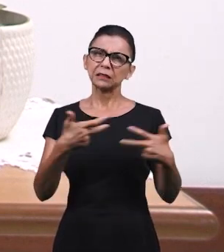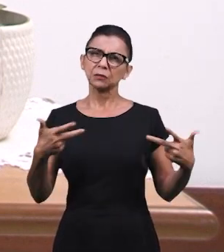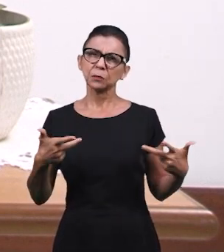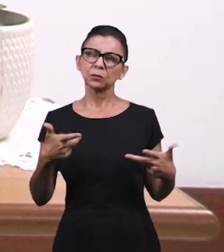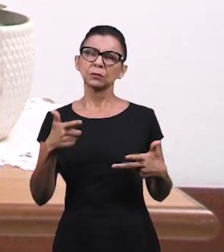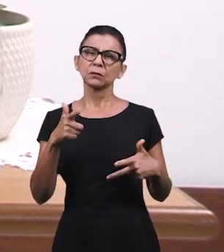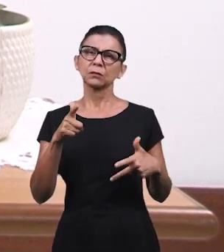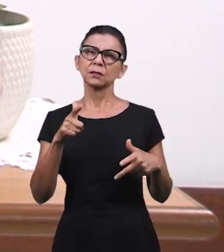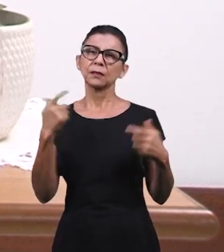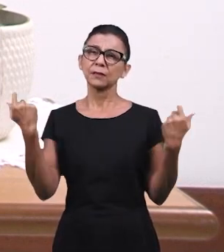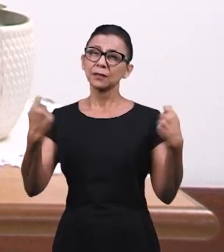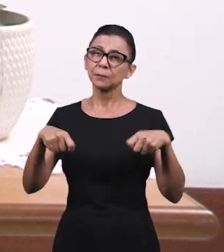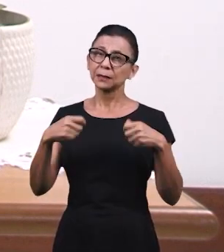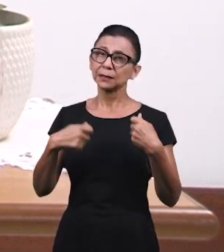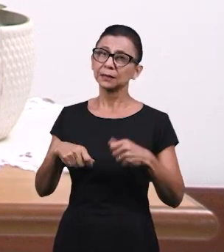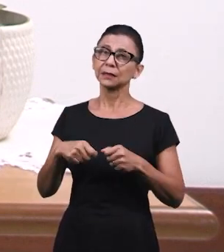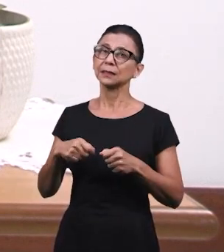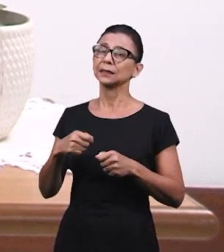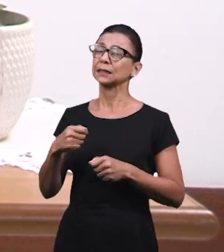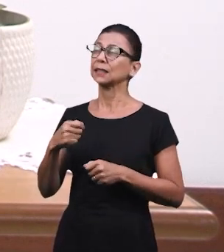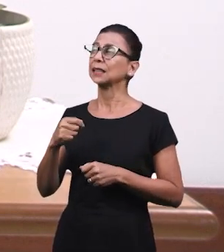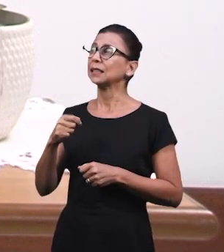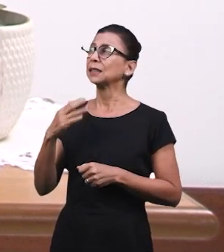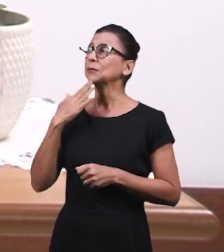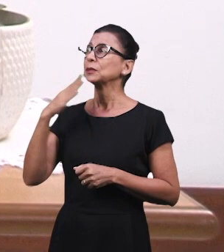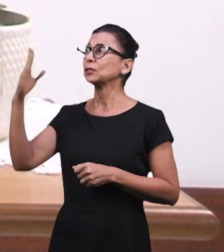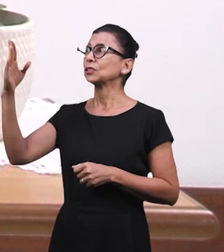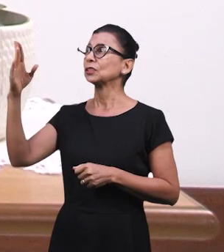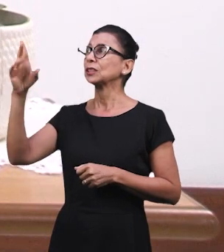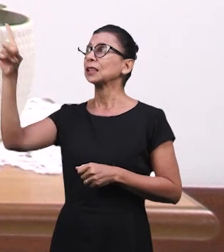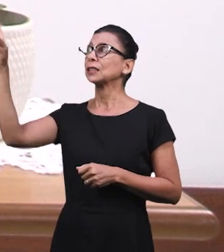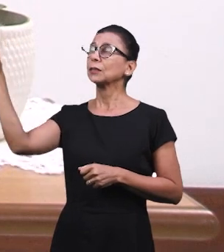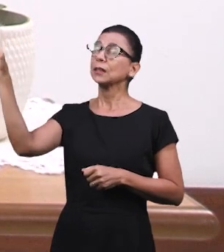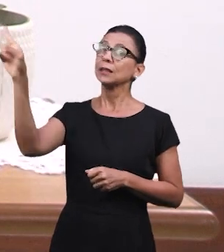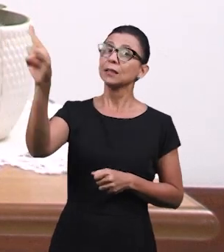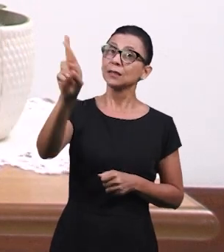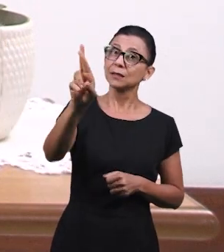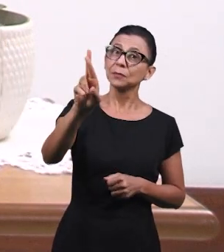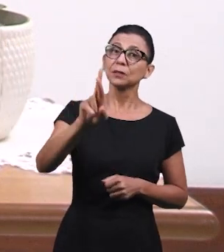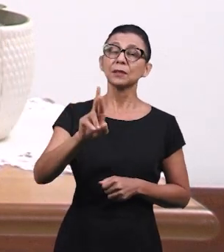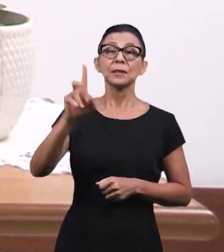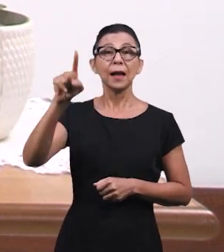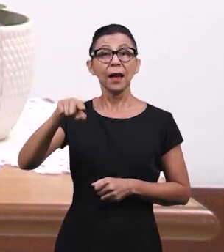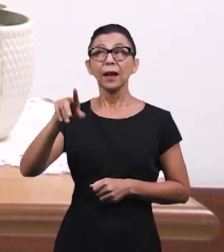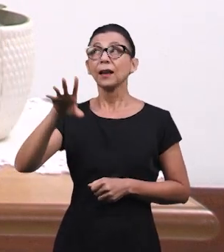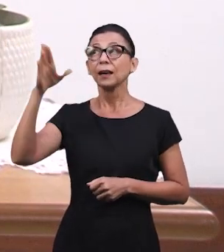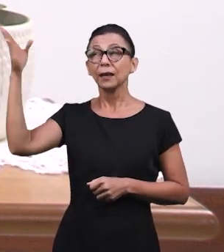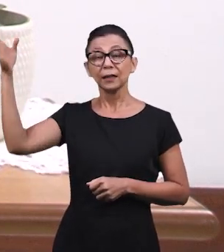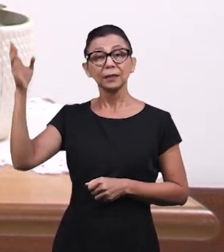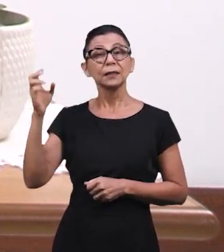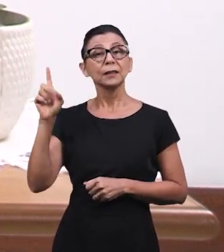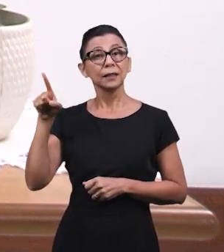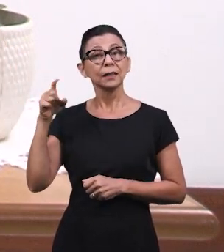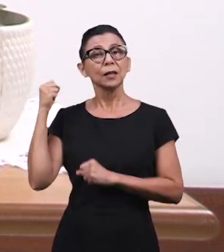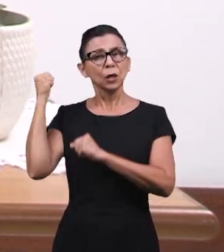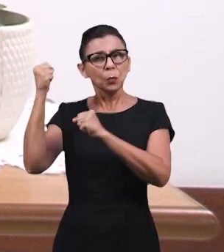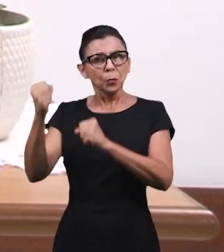Бога, но на самом деле Он силен дать тебе даже то, о чем ты не